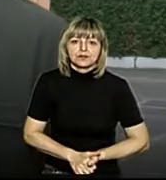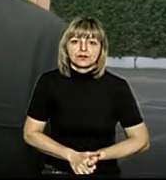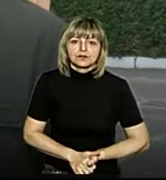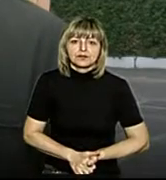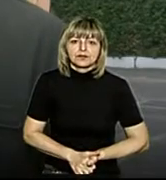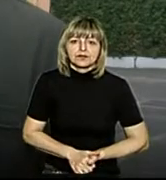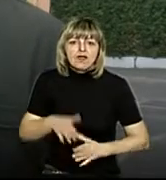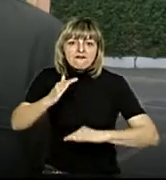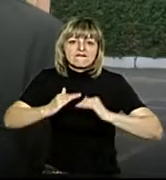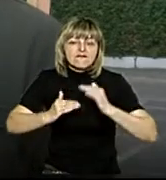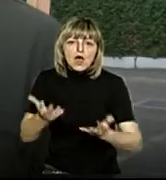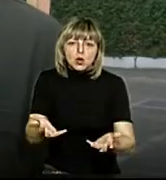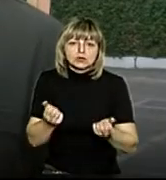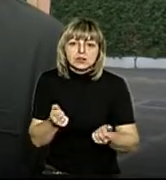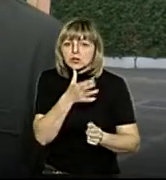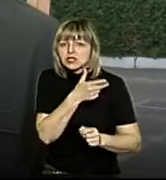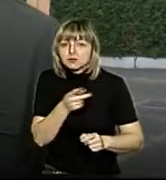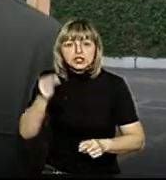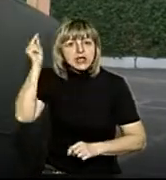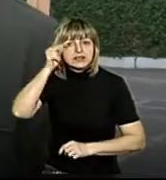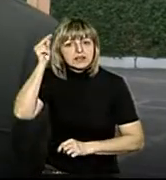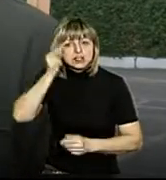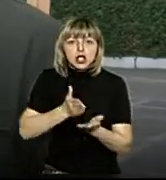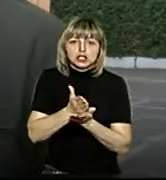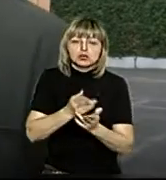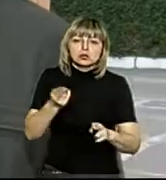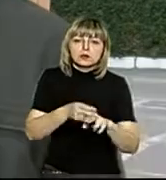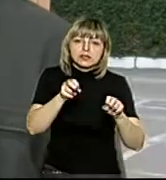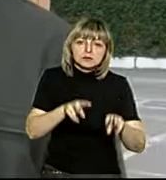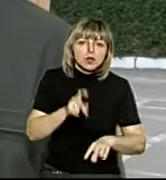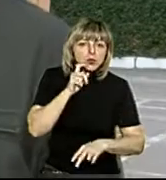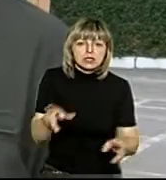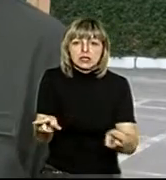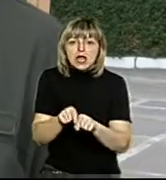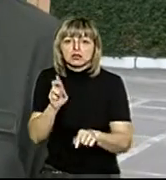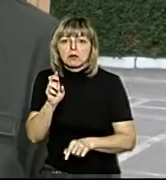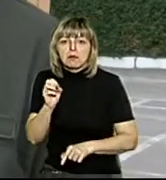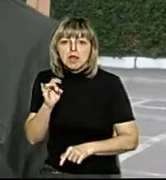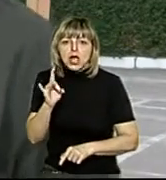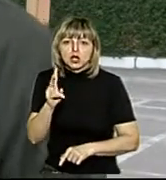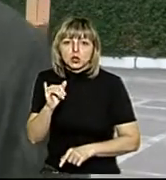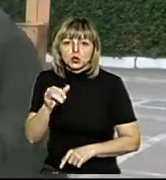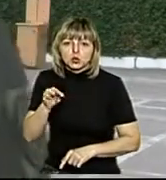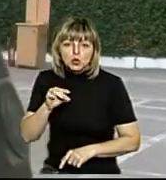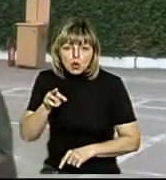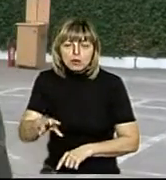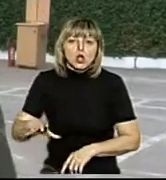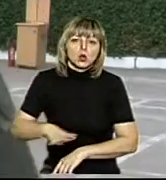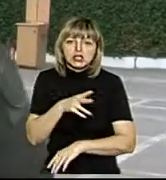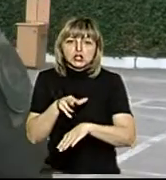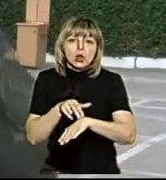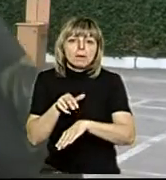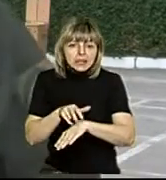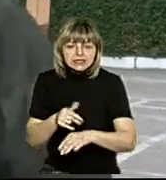спільних навчань, як з Службою безпеки України, з тим же спецпідрозділом «Берку», там, з працівниками міліції тодішньої. Ну, на